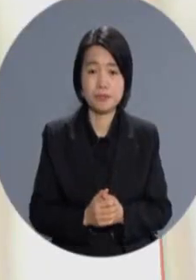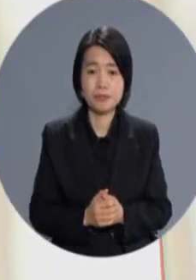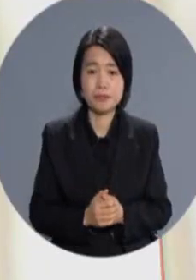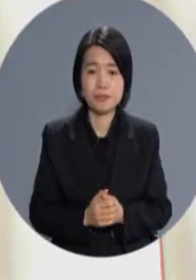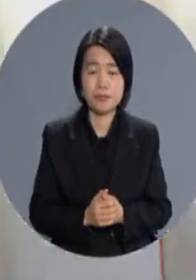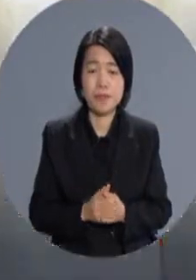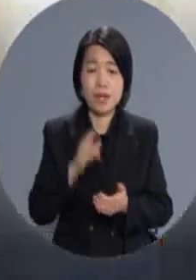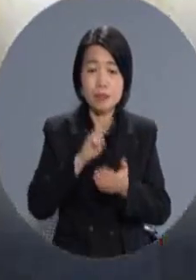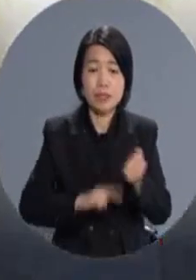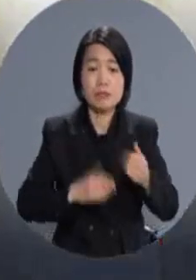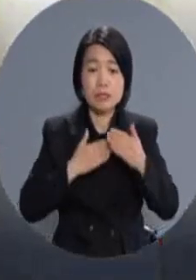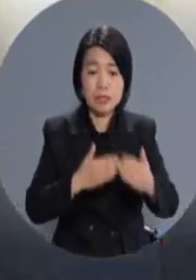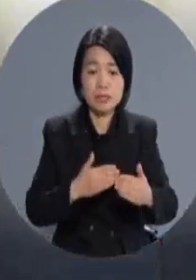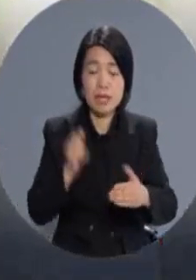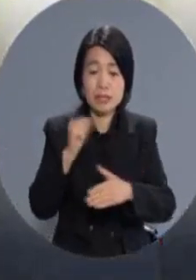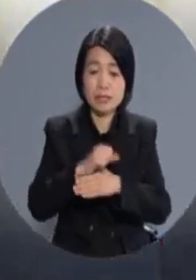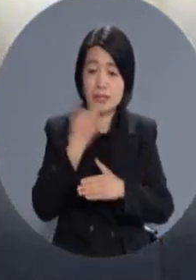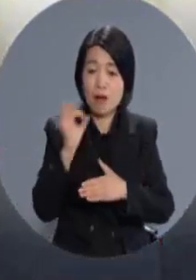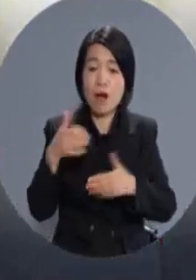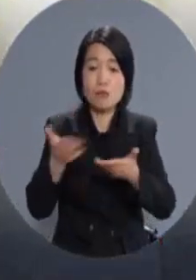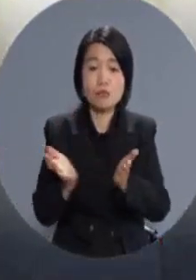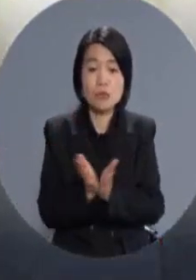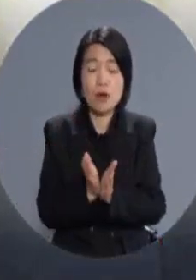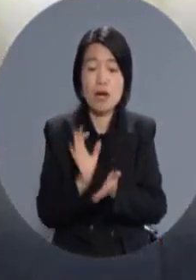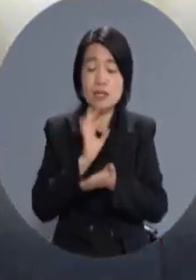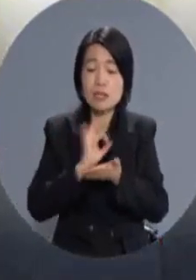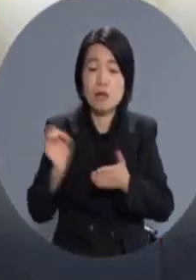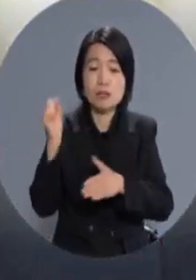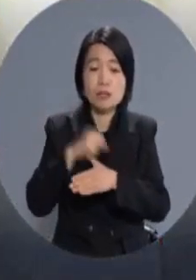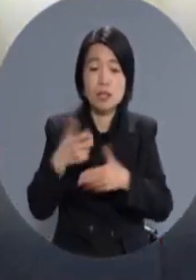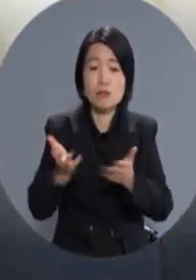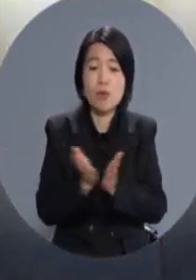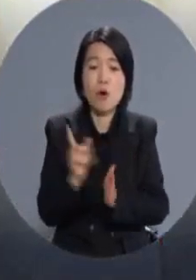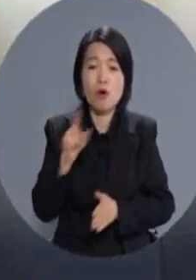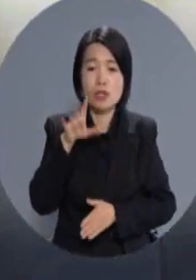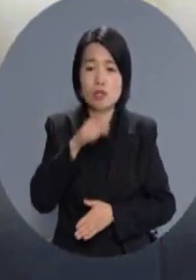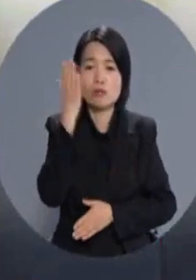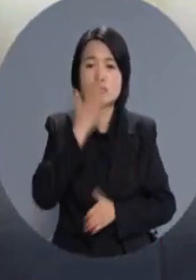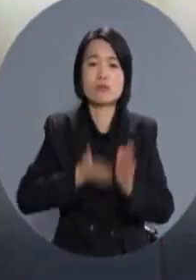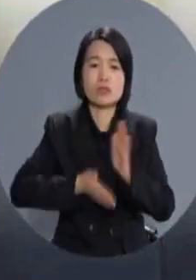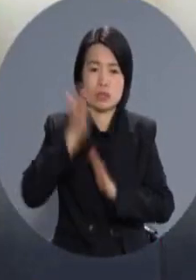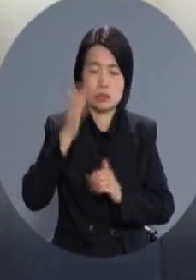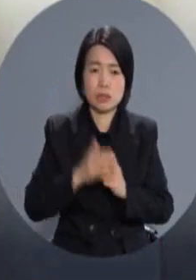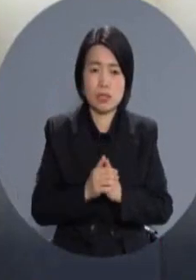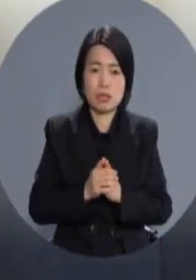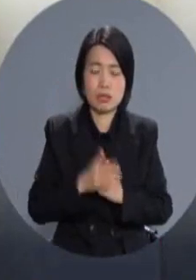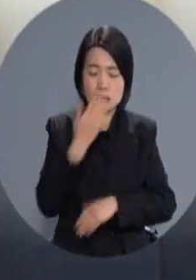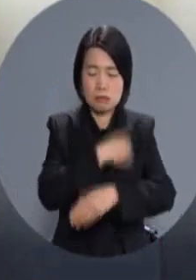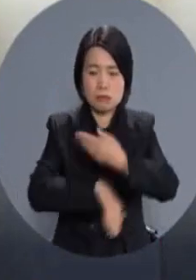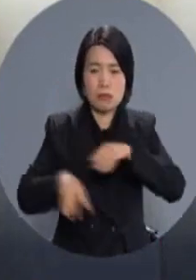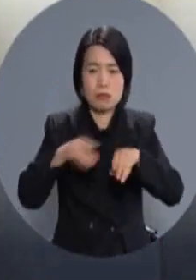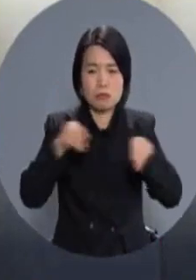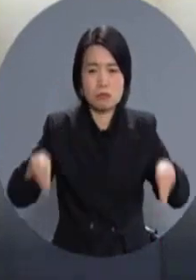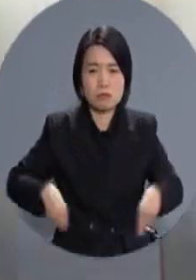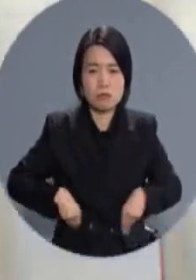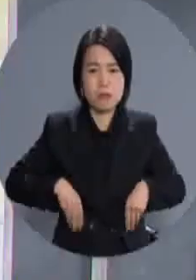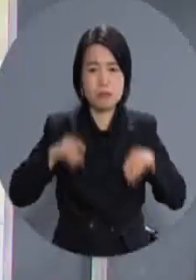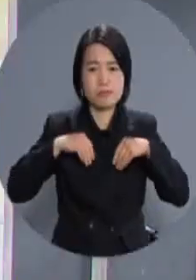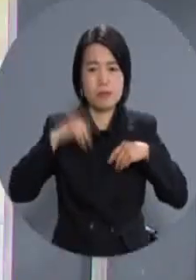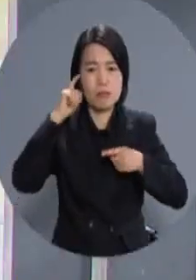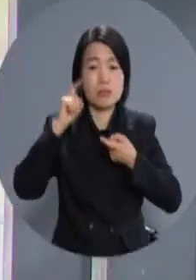사실 분양하는 과정에서 인허가 부서, 그다음 사용승인 부서가 여수시지 않습니까? 어떤 전혀 손을 놓고 관심을 안